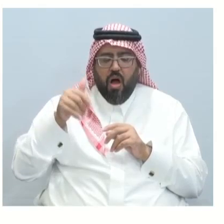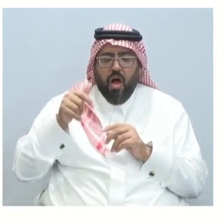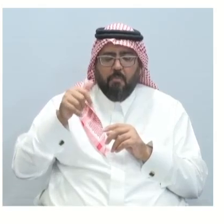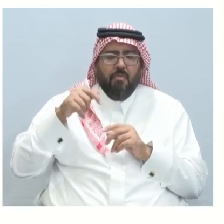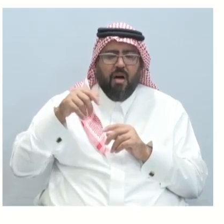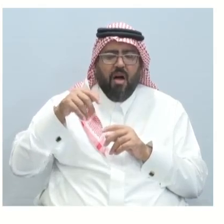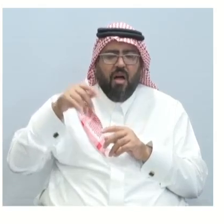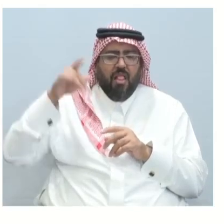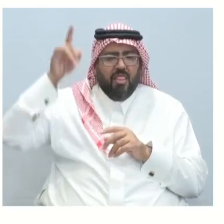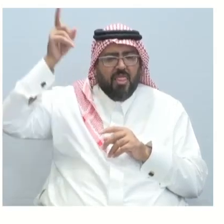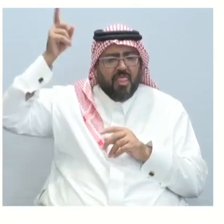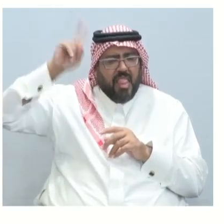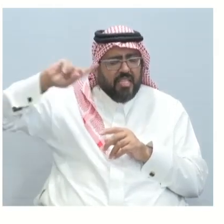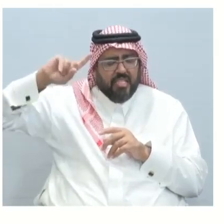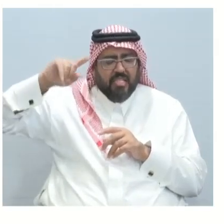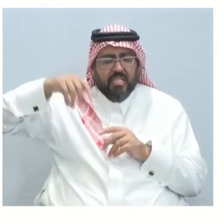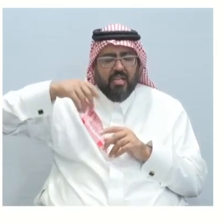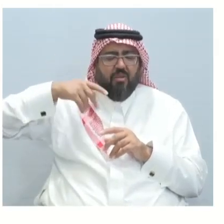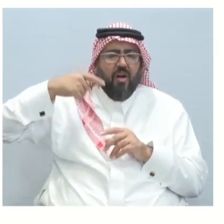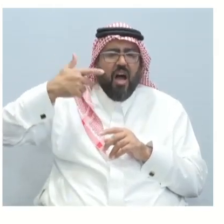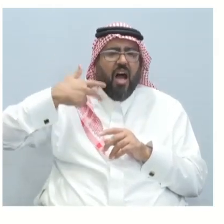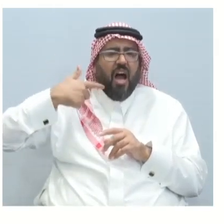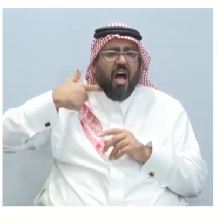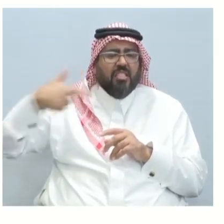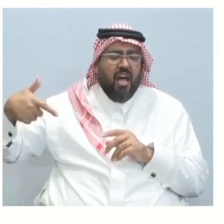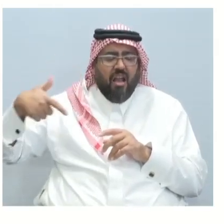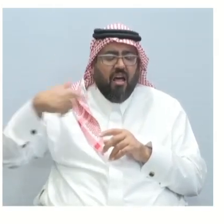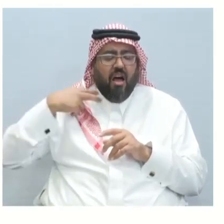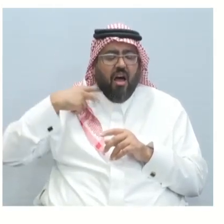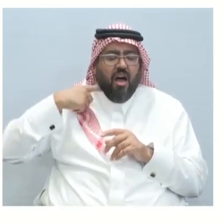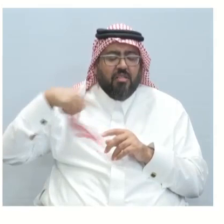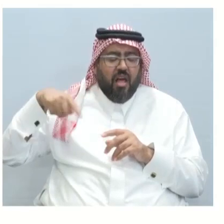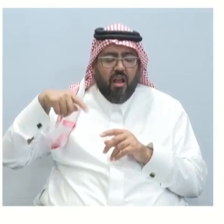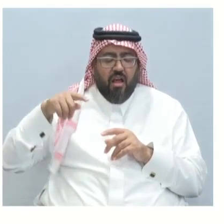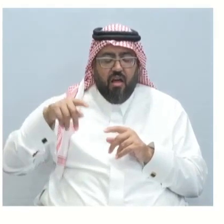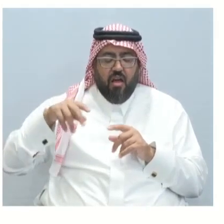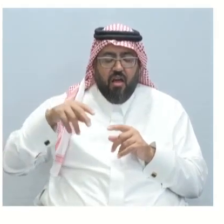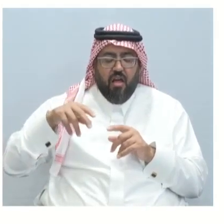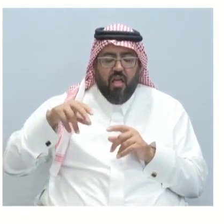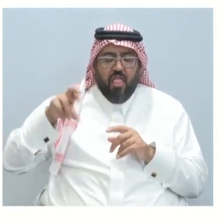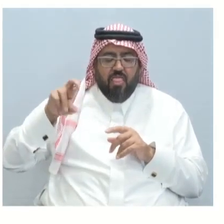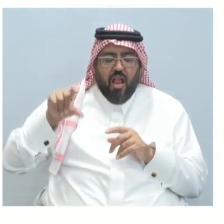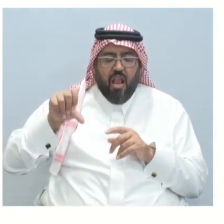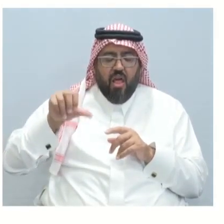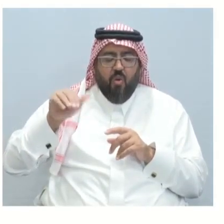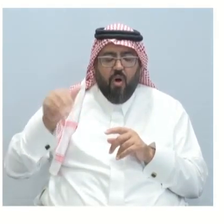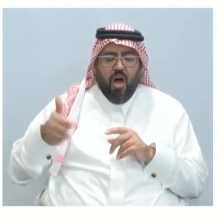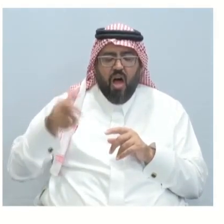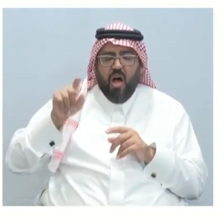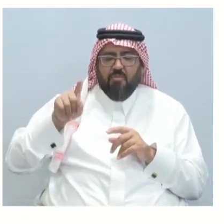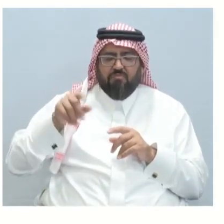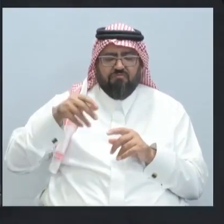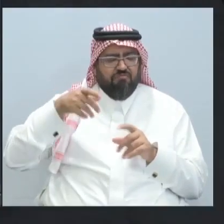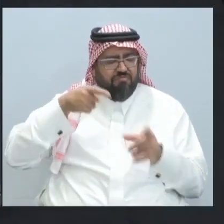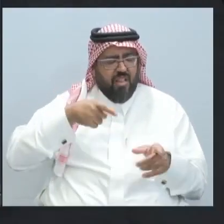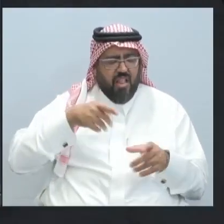عليه وسلم رغم انفه ثم رغم انفه ثم رغم انفه اي ذل وخاب وخسر من